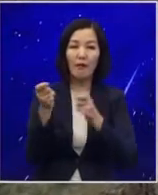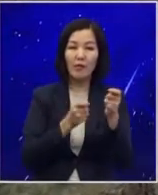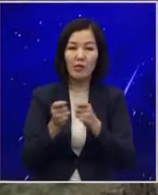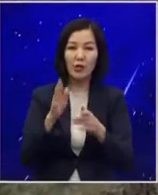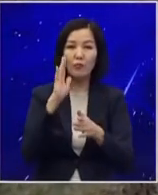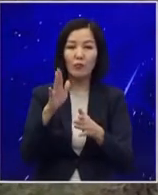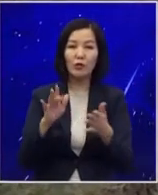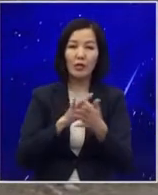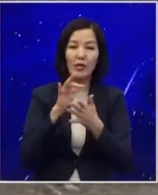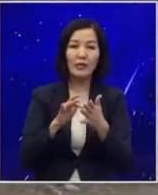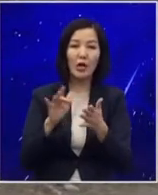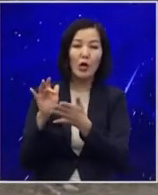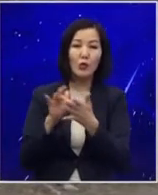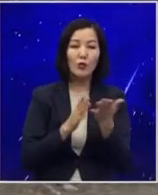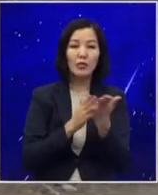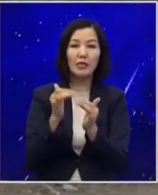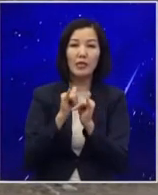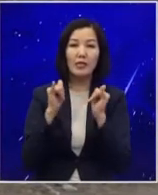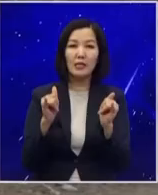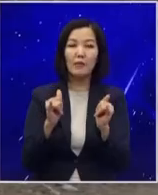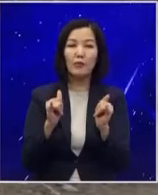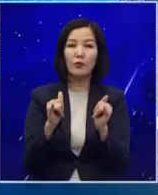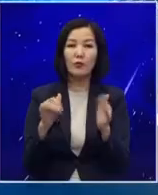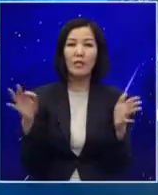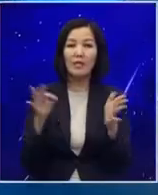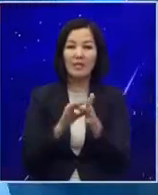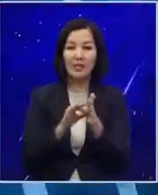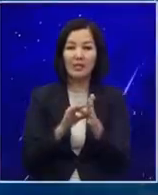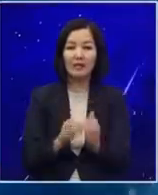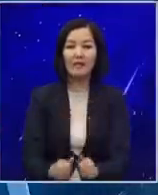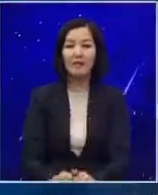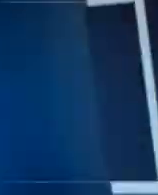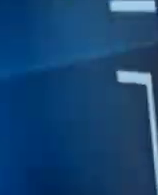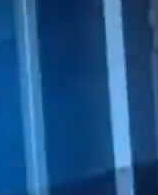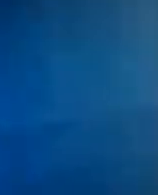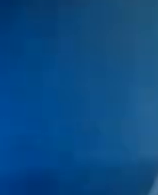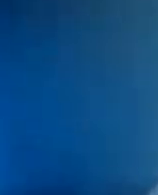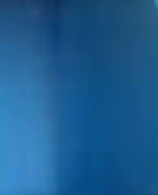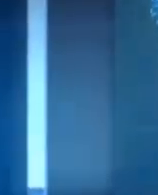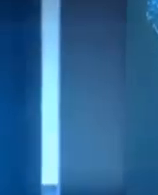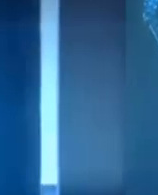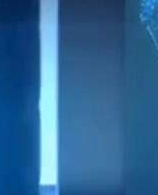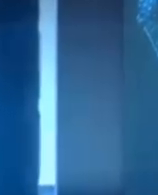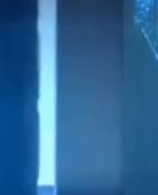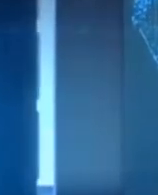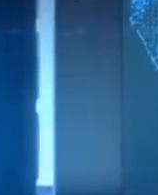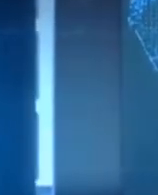болашақта шаһардағы туристік саланы дамытуды көздеп отыр. Мадина Берікқызы, Жайық Құрманбаев, Жетісу